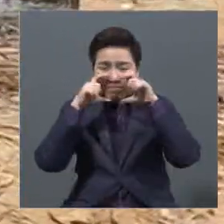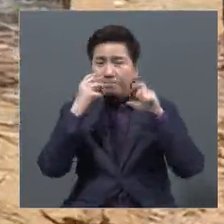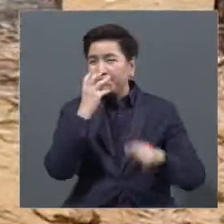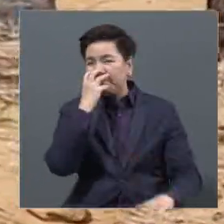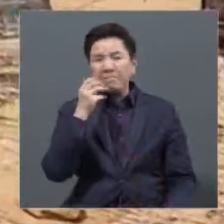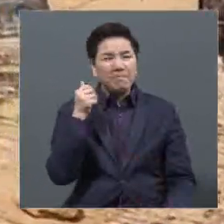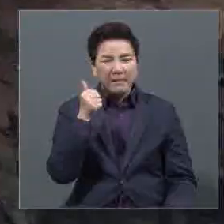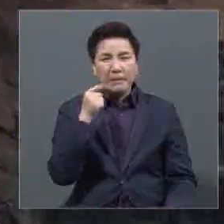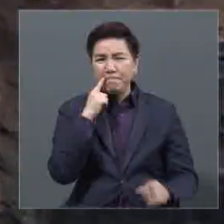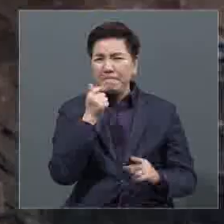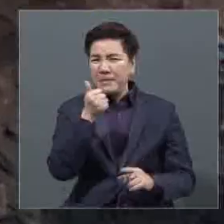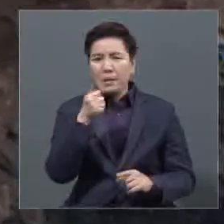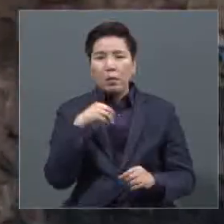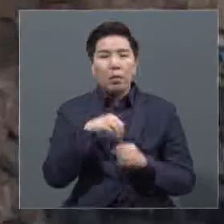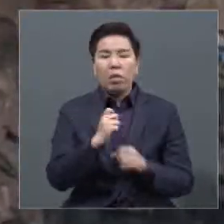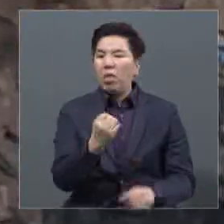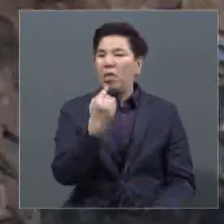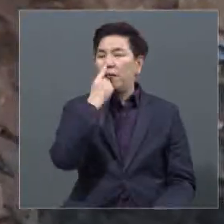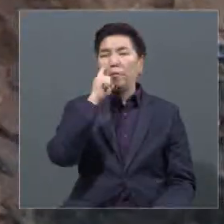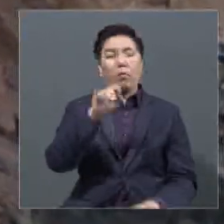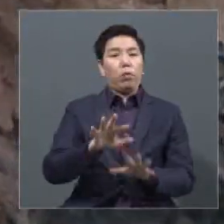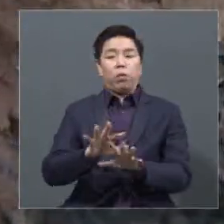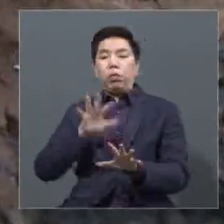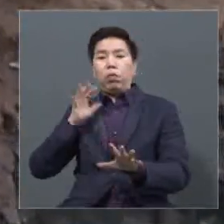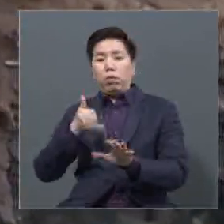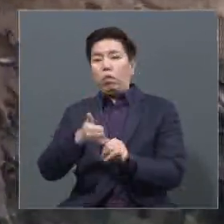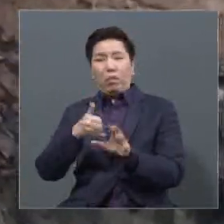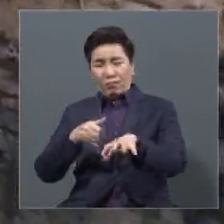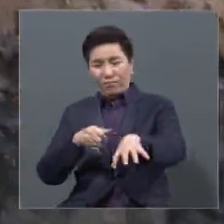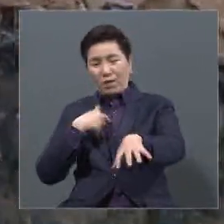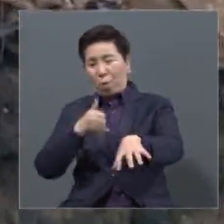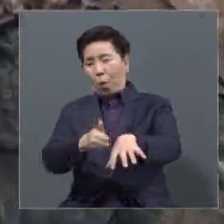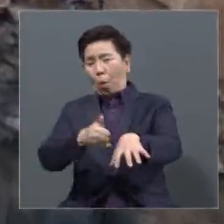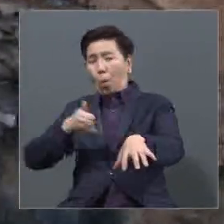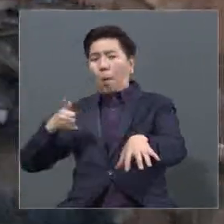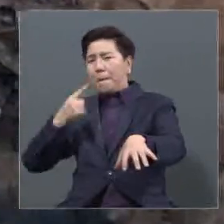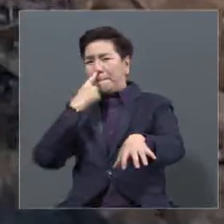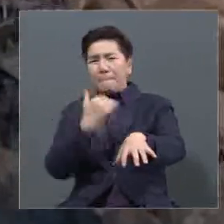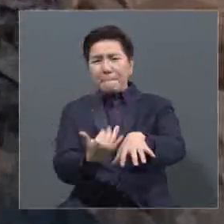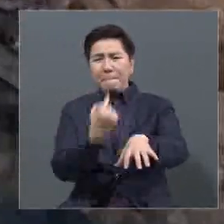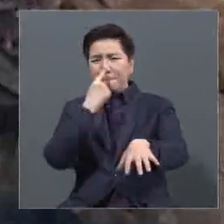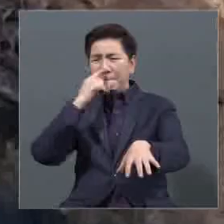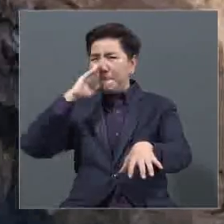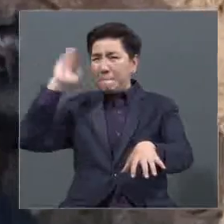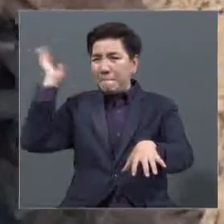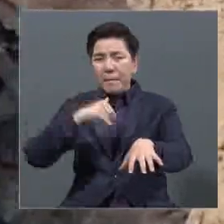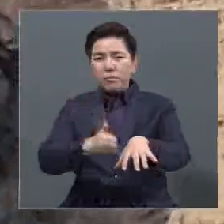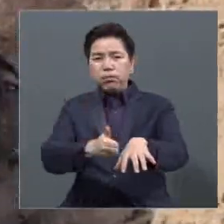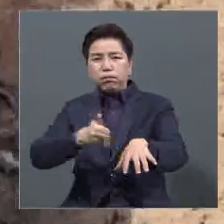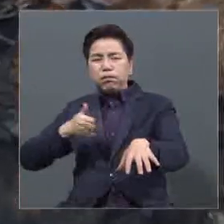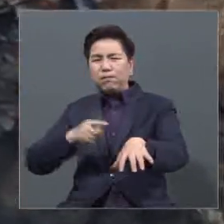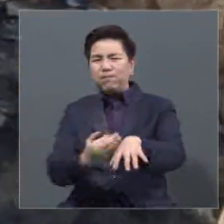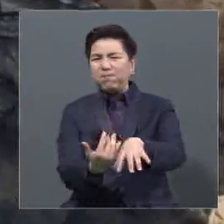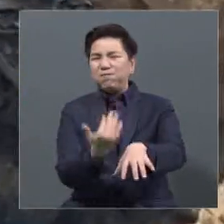นะคะคือเขาบอกว่าอยู่ไม่ได้ถอยออกมาจากจุดเนี้ยคือถอยออกมาไกลเลยเพราะมันเหม็นมากเหม็นจริงๆเบอกเหม็น